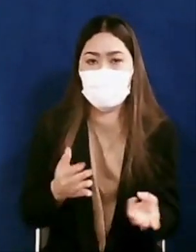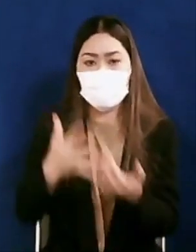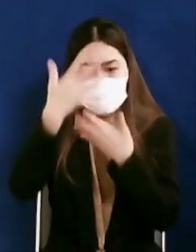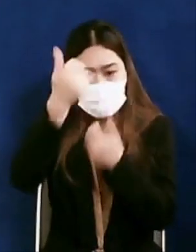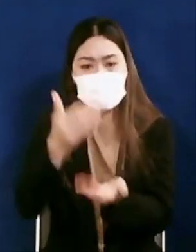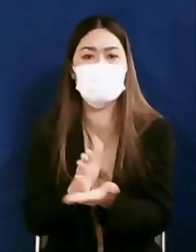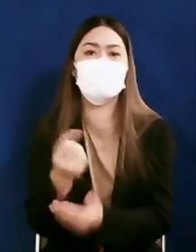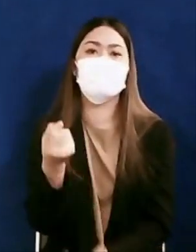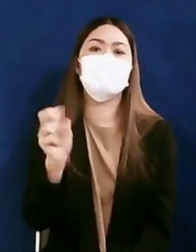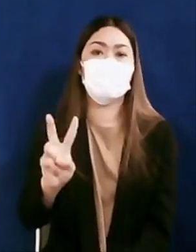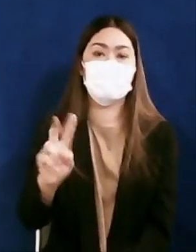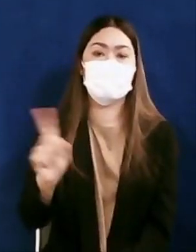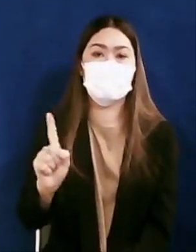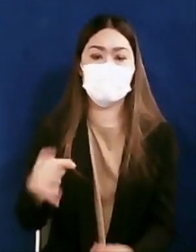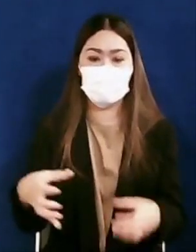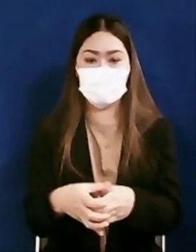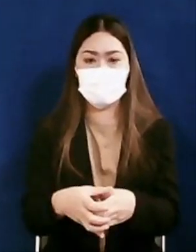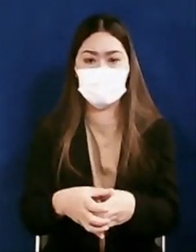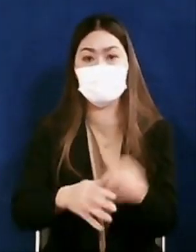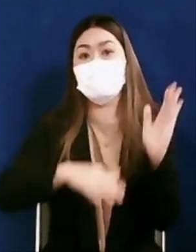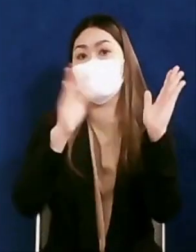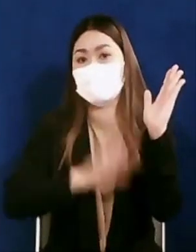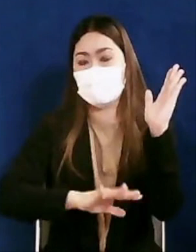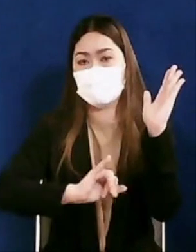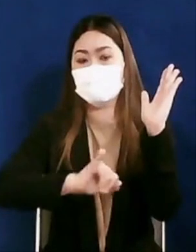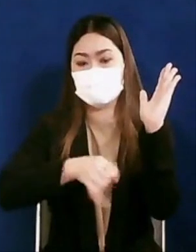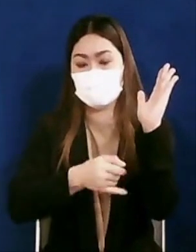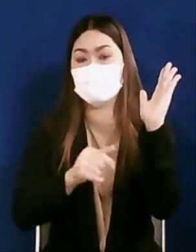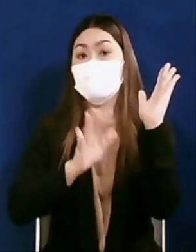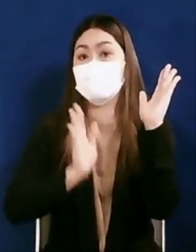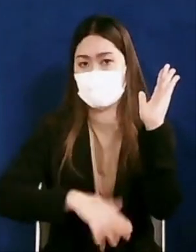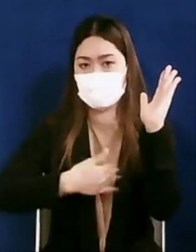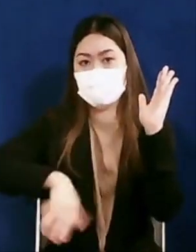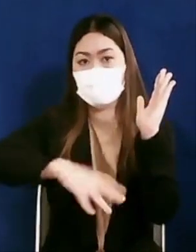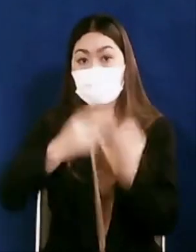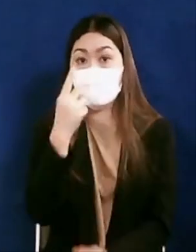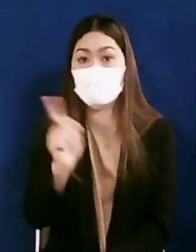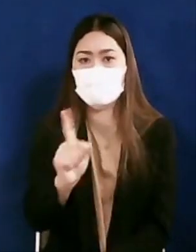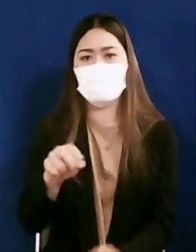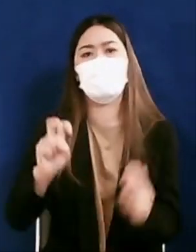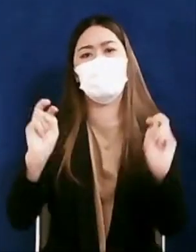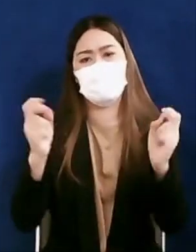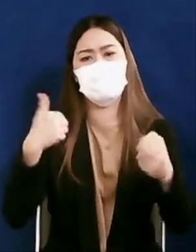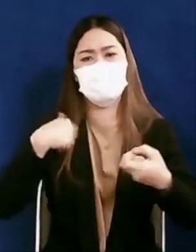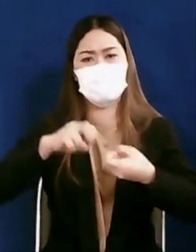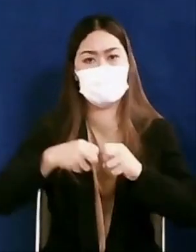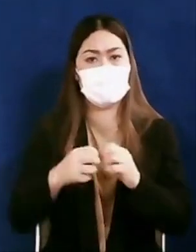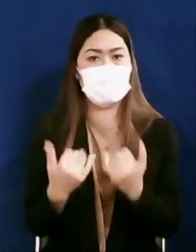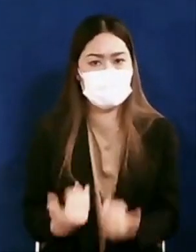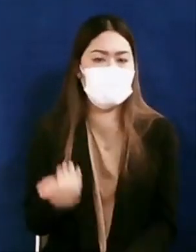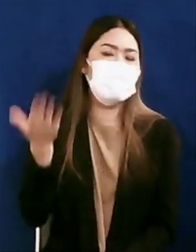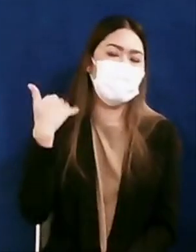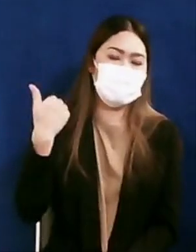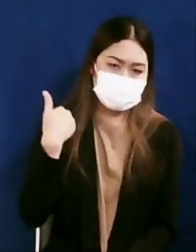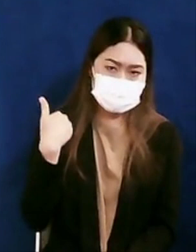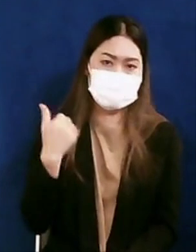12เขต12เนี่ยคลุม4จังหวัดชายแดนภาคใต้นะครับที่พวกเราเห็นว่าเป็นประเด็นกันอยู่ในช่วงเวลาที่ผ่านม